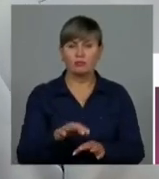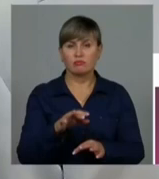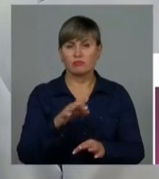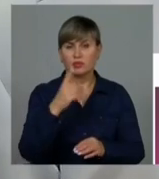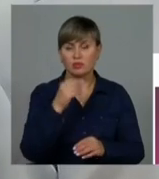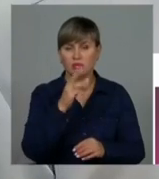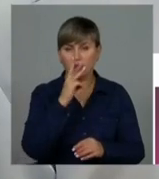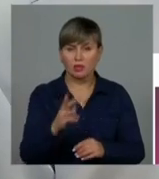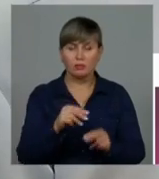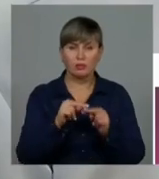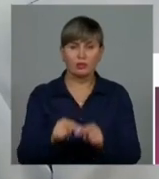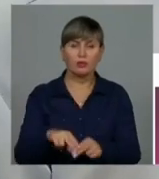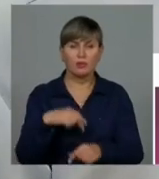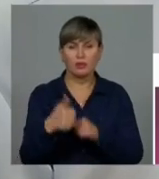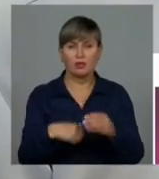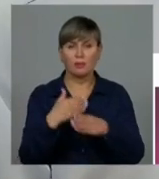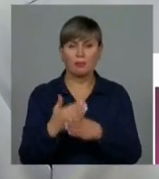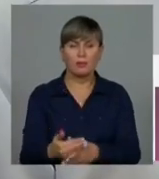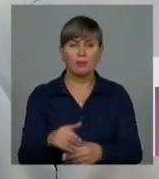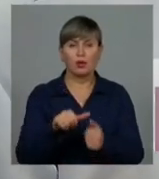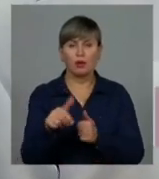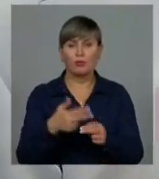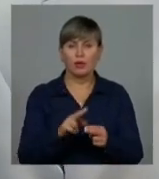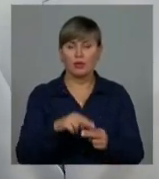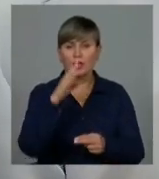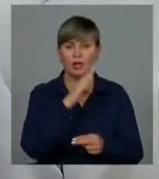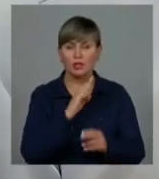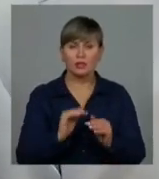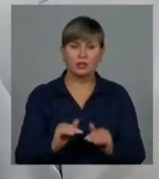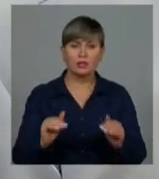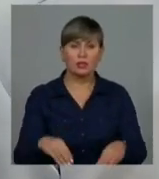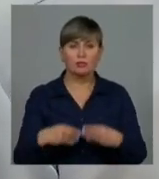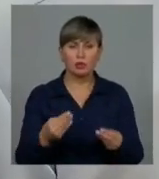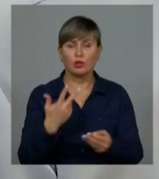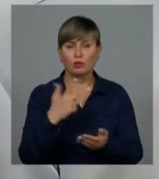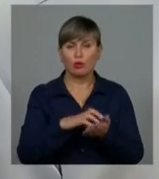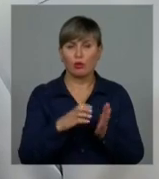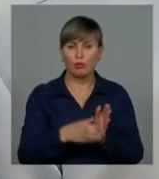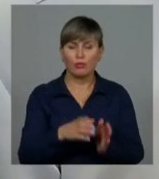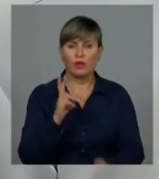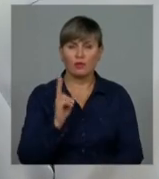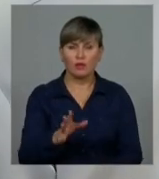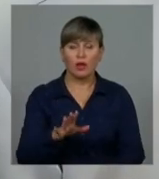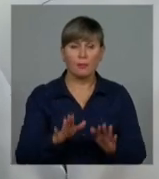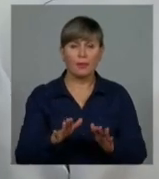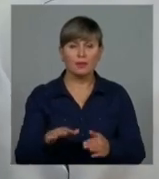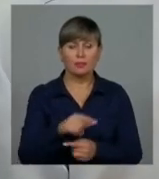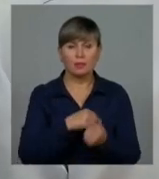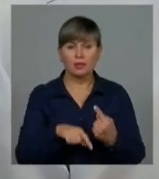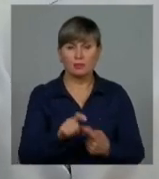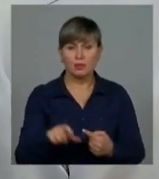качестве материальной помощи. Помимо этого, родителям детей предоставили трехкомнатную квартиру, а местные